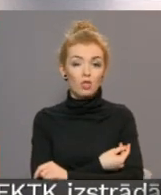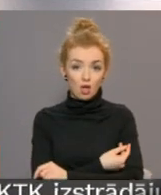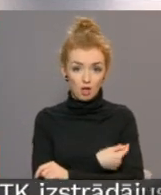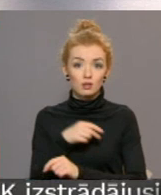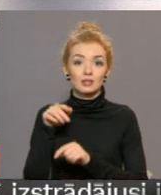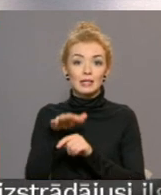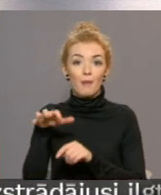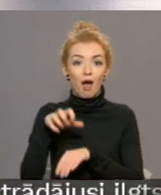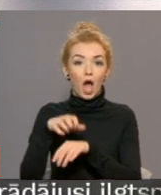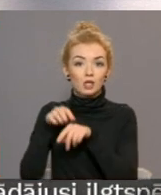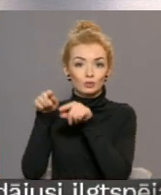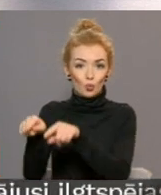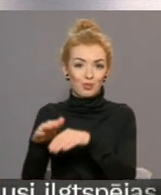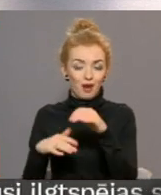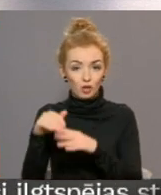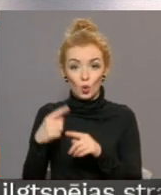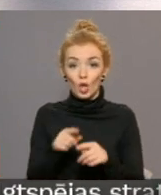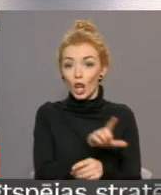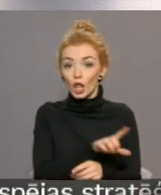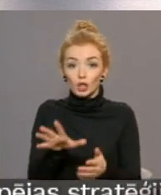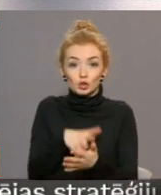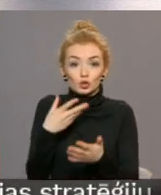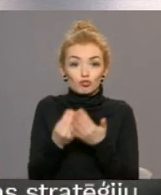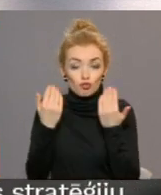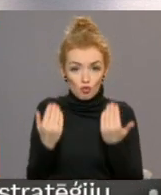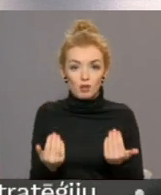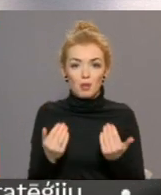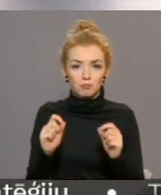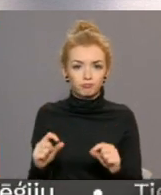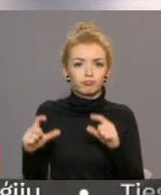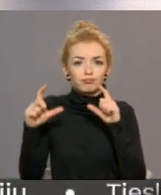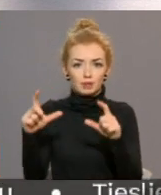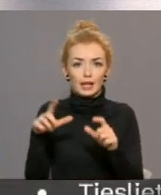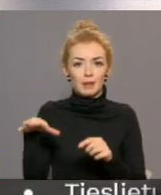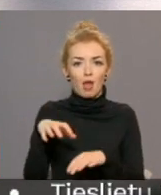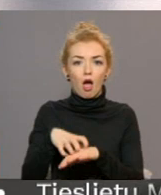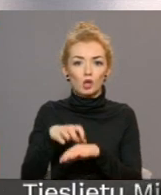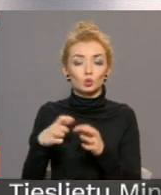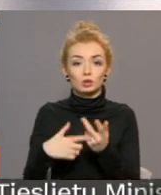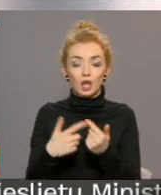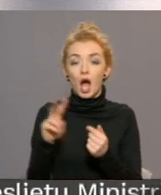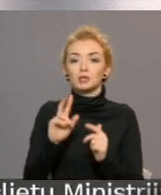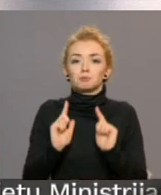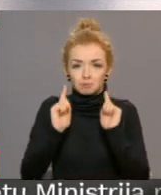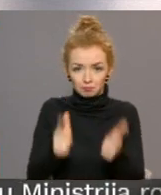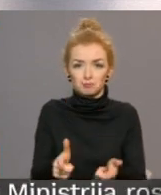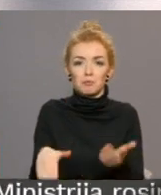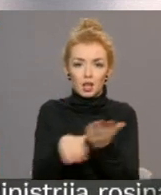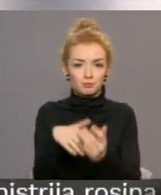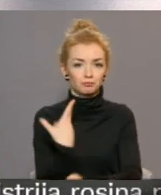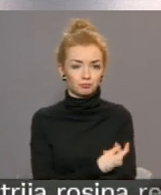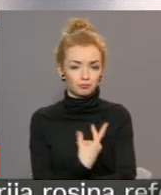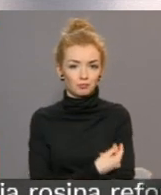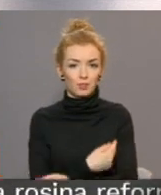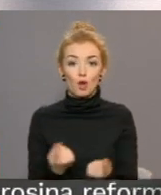ārstu praksēs. Un līdz šodienai palielinājies to ģimenes ārstu skaits, kuri piekrituši piedalīties vakcinācijas procesā. Pašlaik